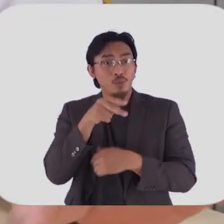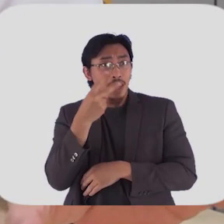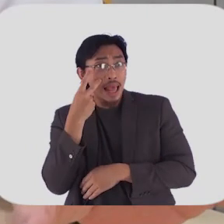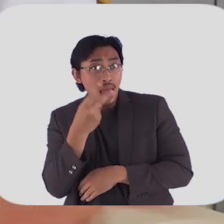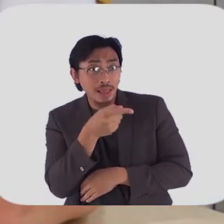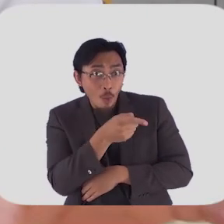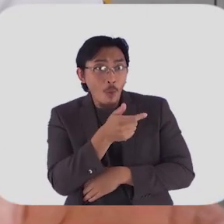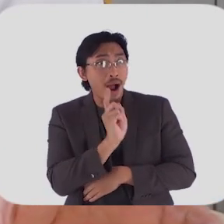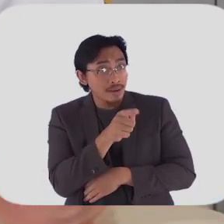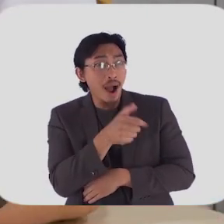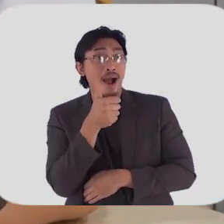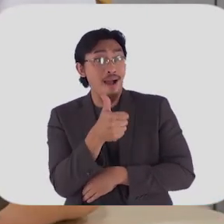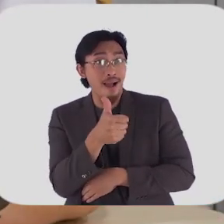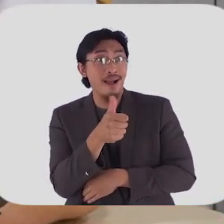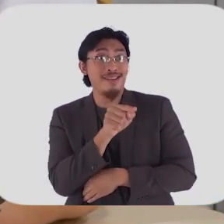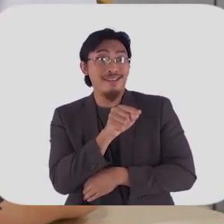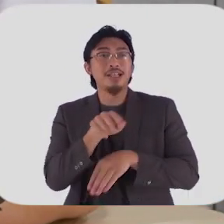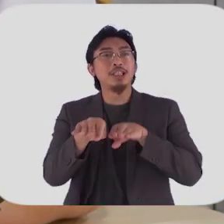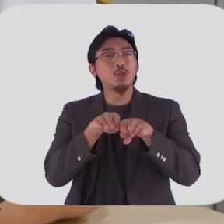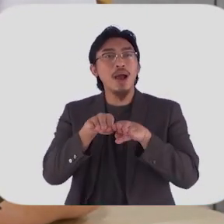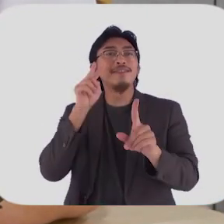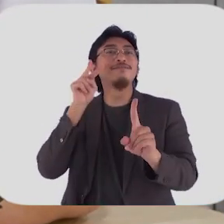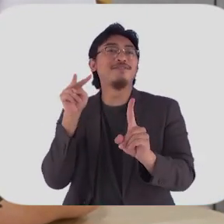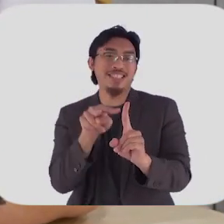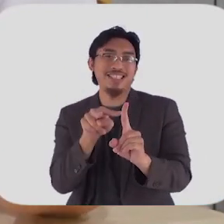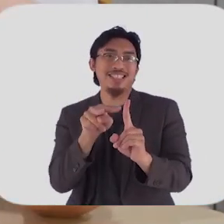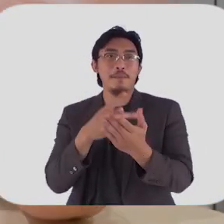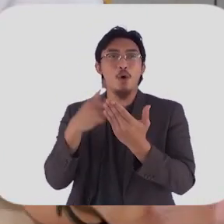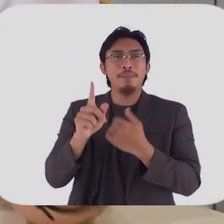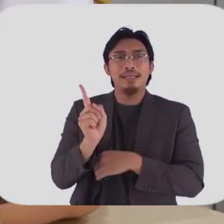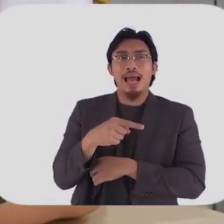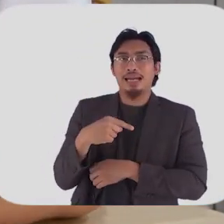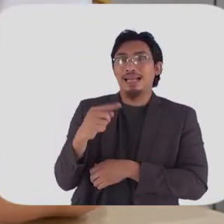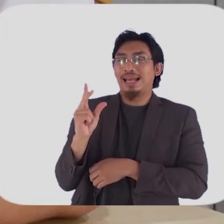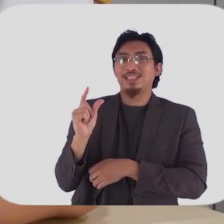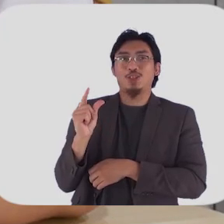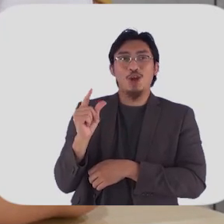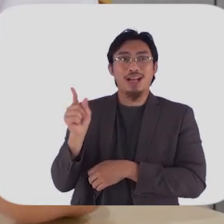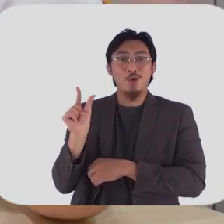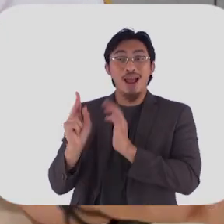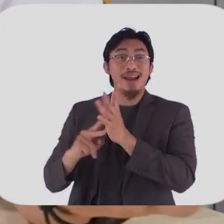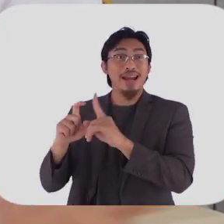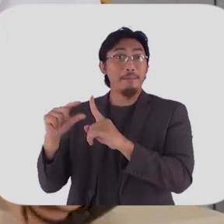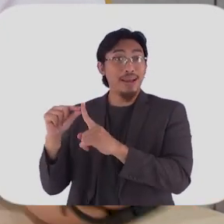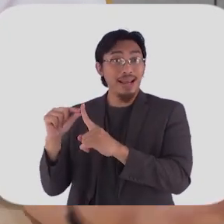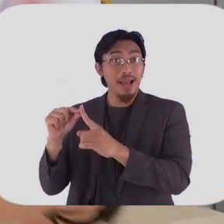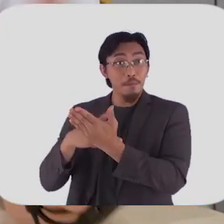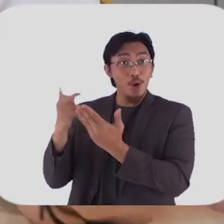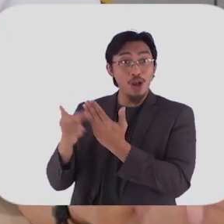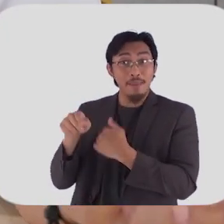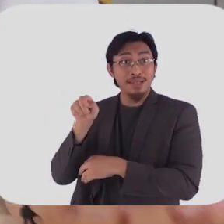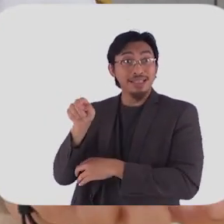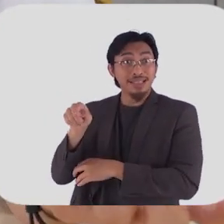Nah, dari program ini kami melihat ada kesesuaian visi dengan program dari Restore